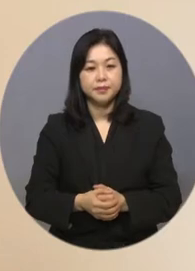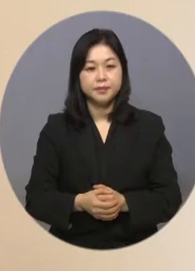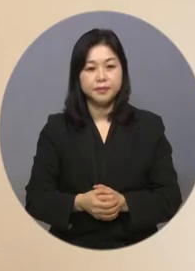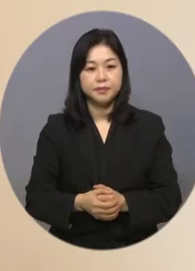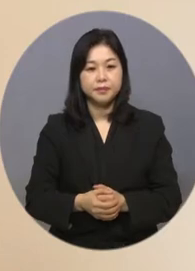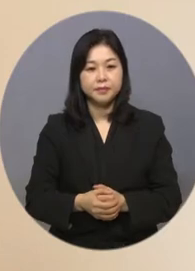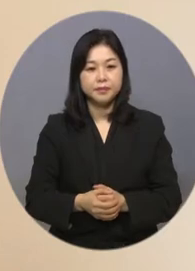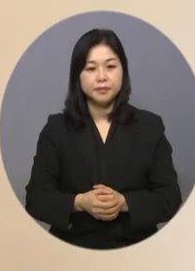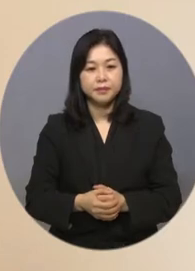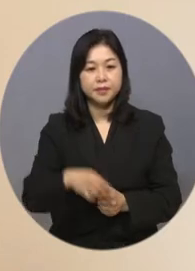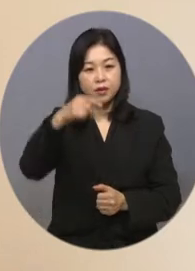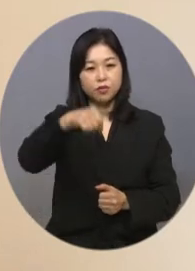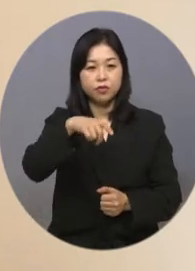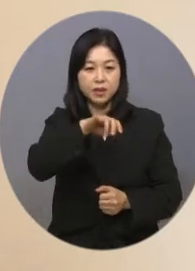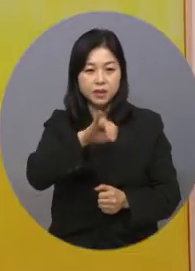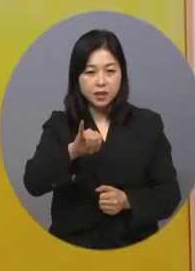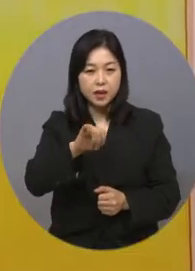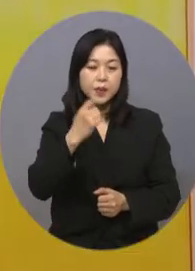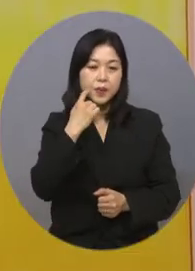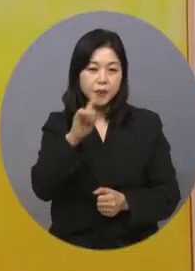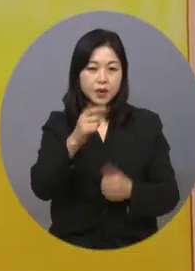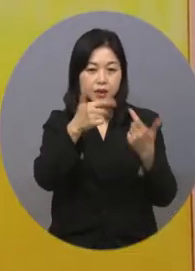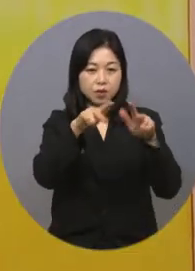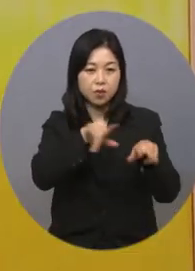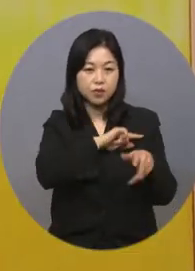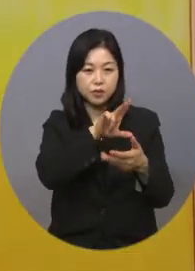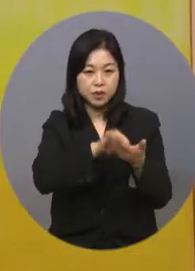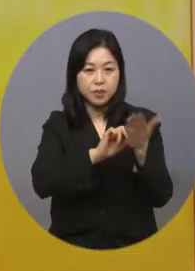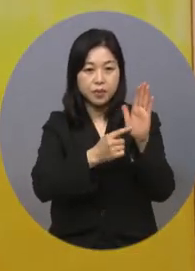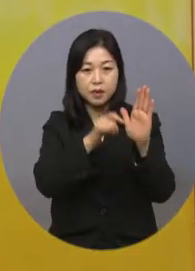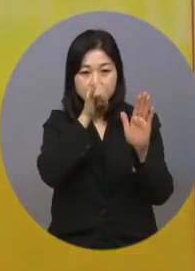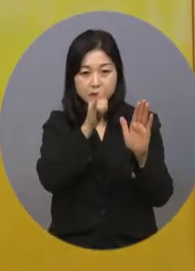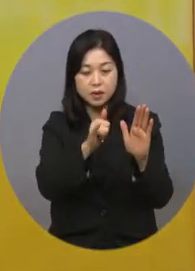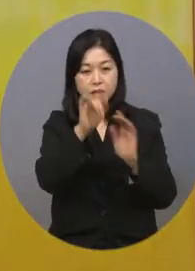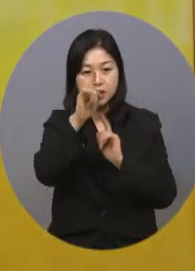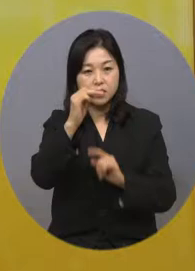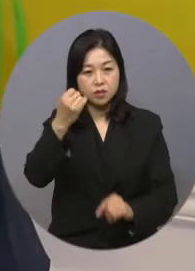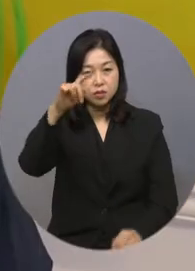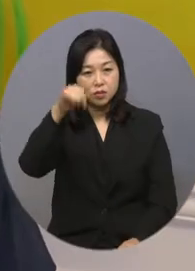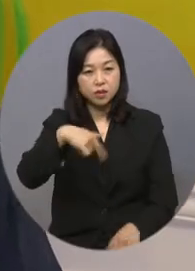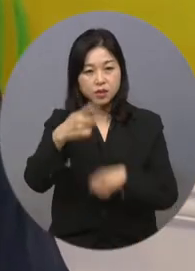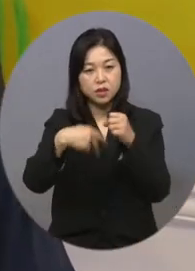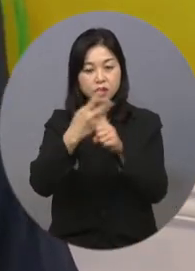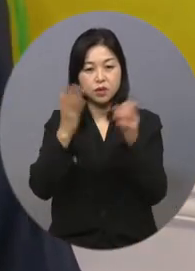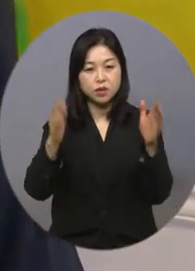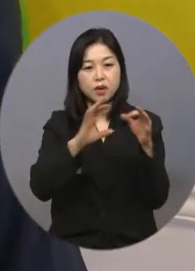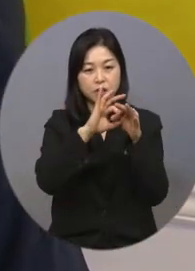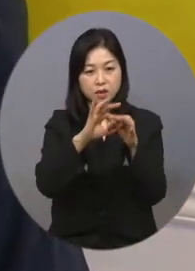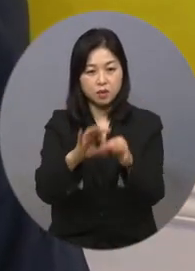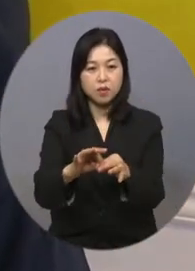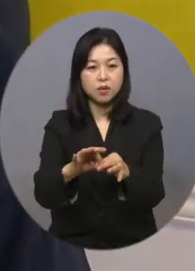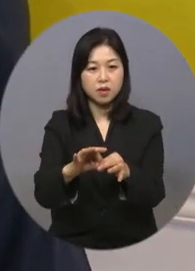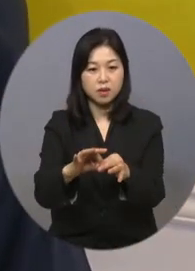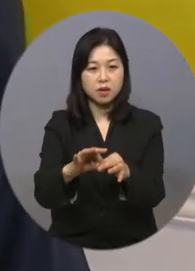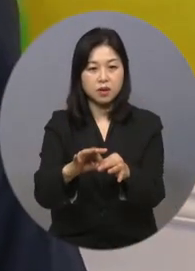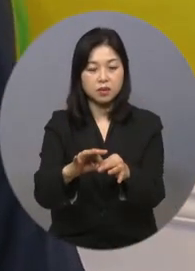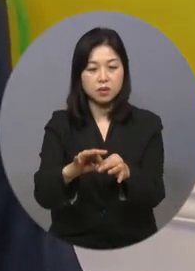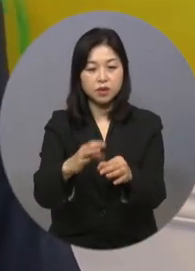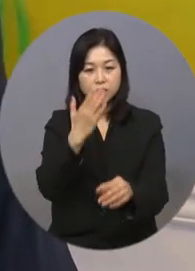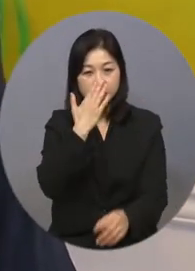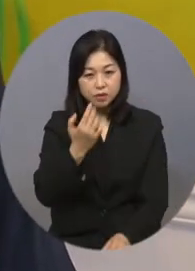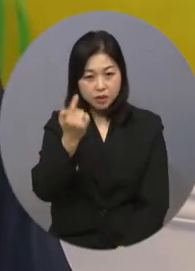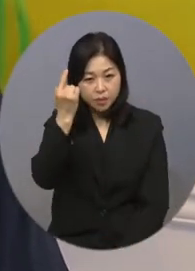수의 노란 정원을 주제로 열리고 있는 이번 전시회는 이은숙 작가가 2년째 진행하고 있는 순천만